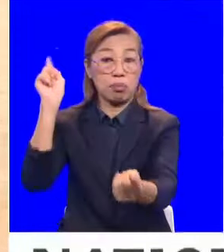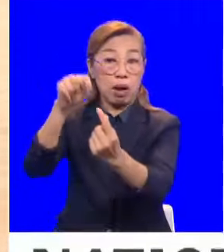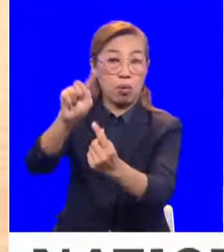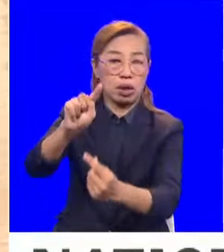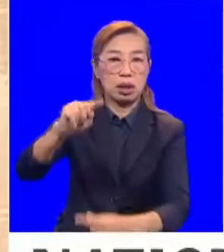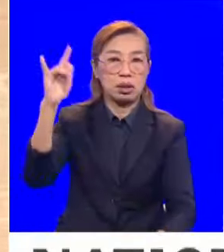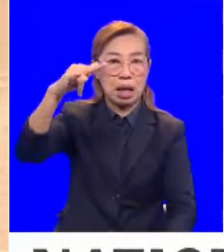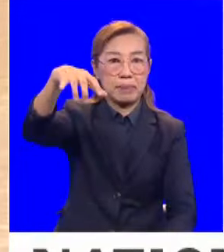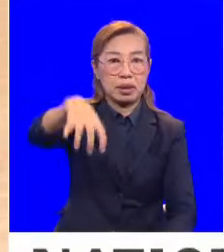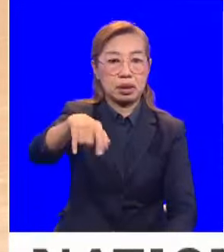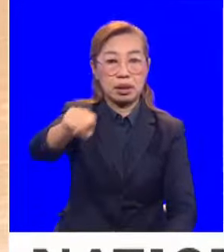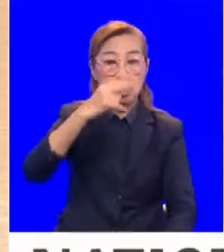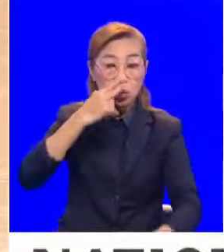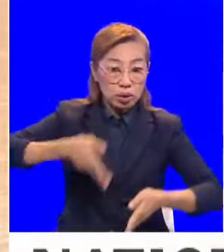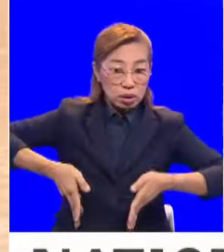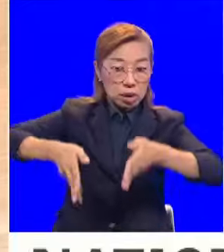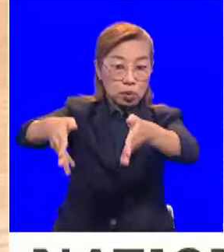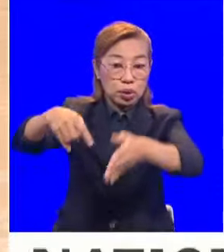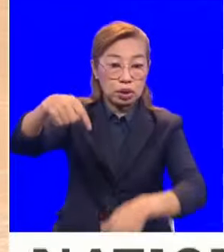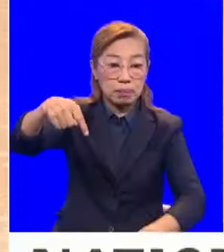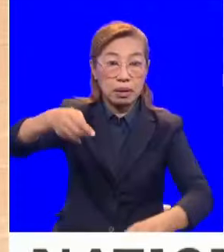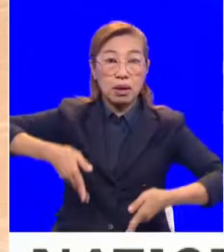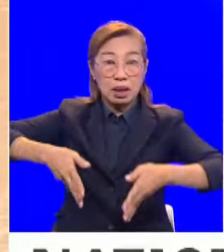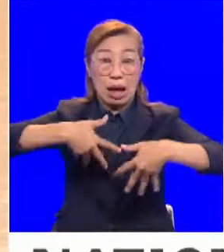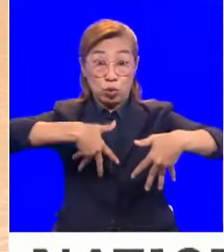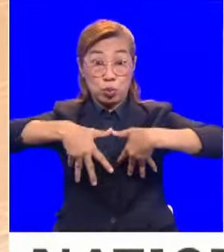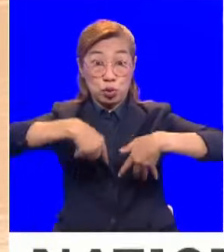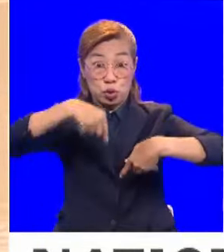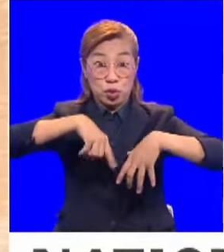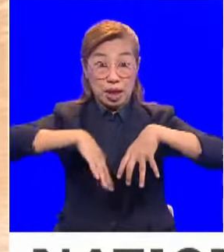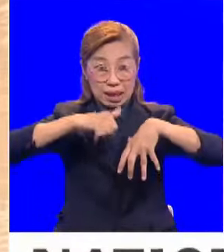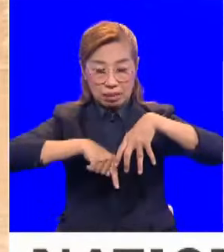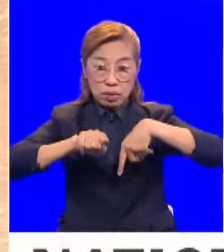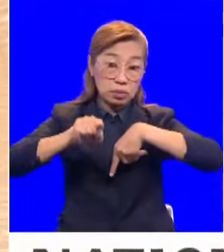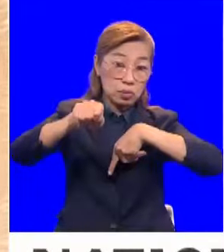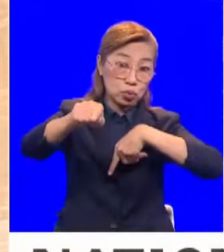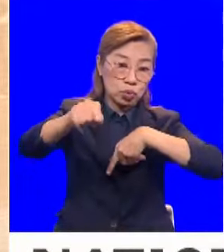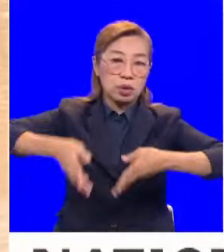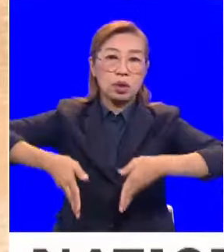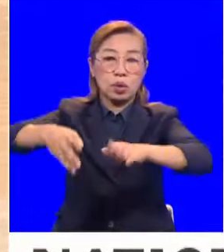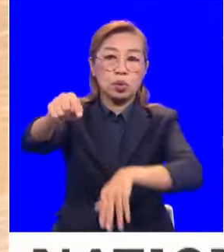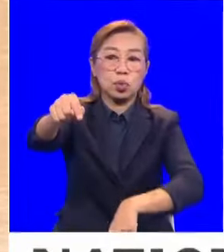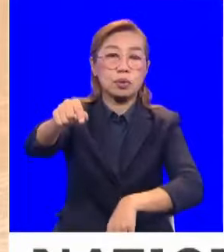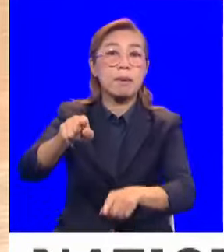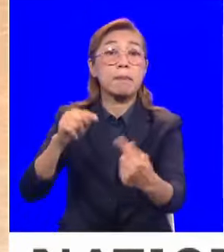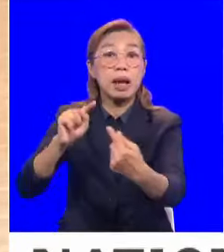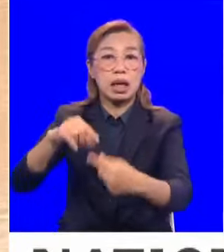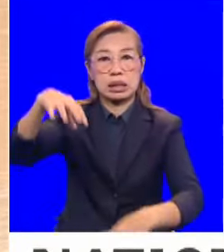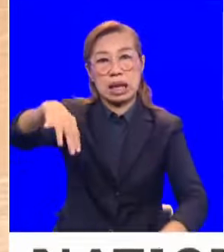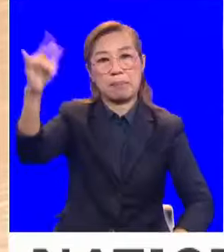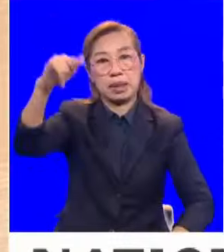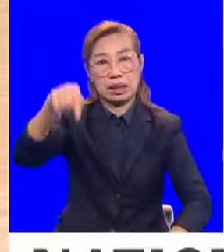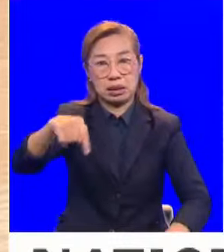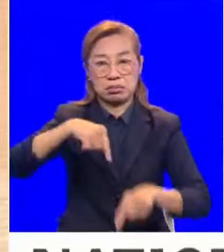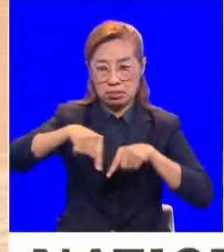ามบินถนนถ้ามองไปอันนี้เราเข้ามาอยู่ในชุมชนนะคะแต่ว่าถ้ามองไปบริเวณจุดนู้นจะเป็นถนนเส้นทางที่จะมุ่งหน้าไปสนามบินห่างจากจุดนี้